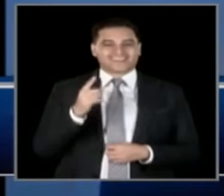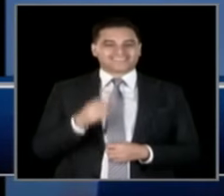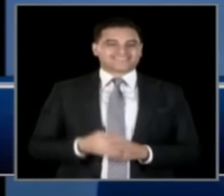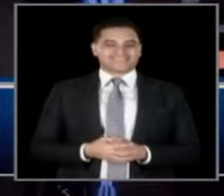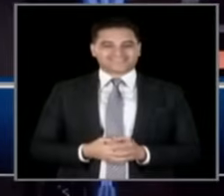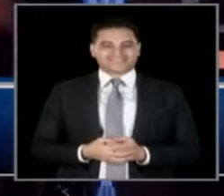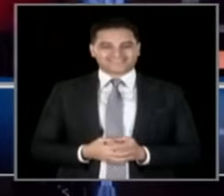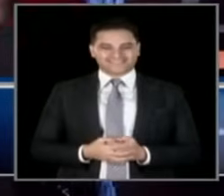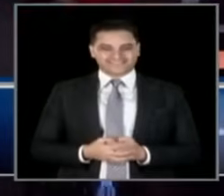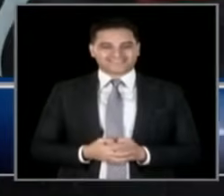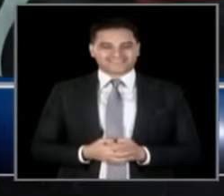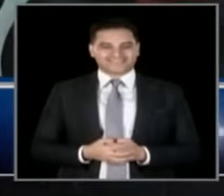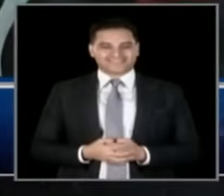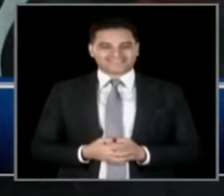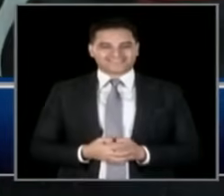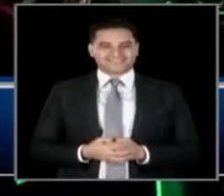صحيحه.